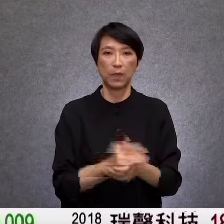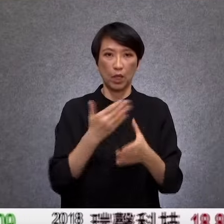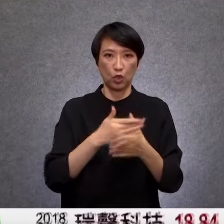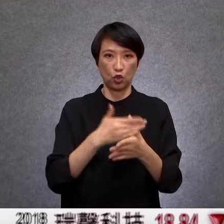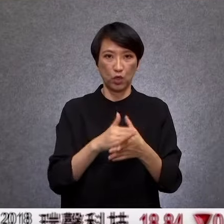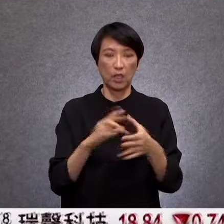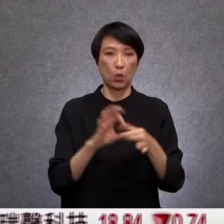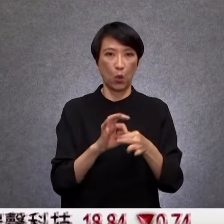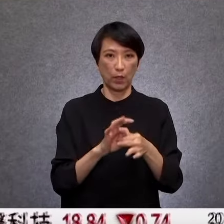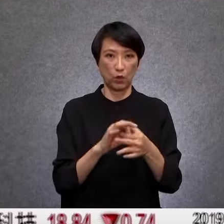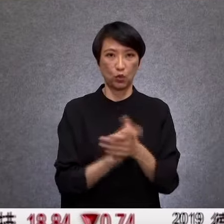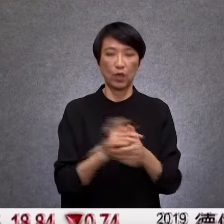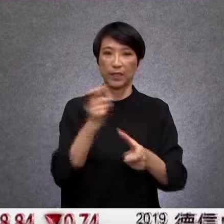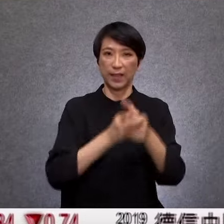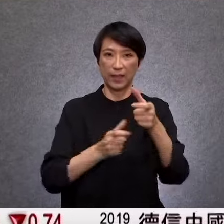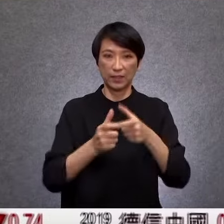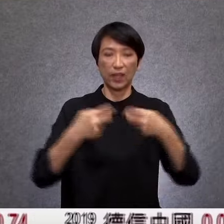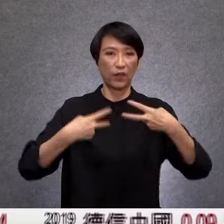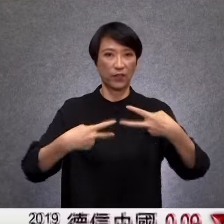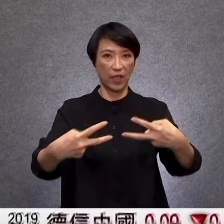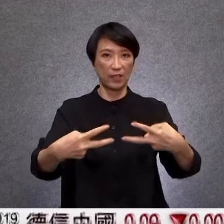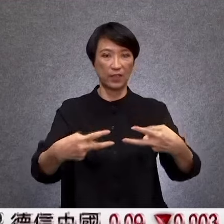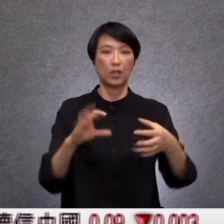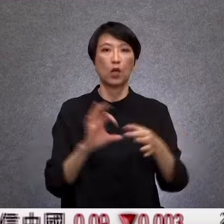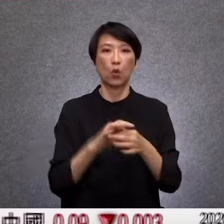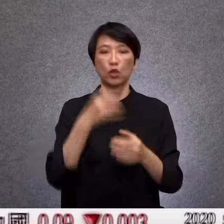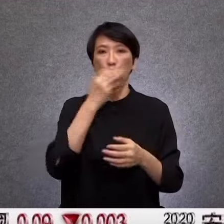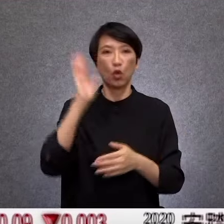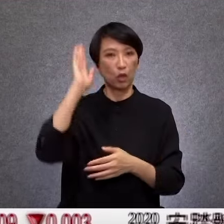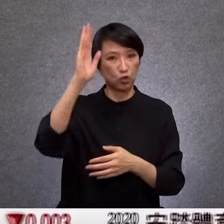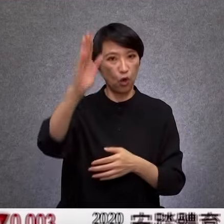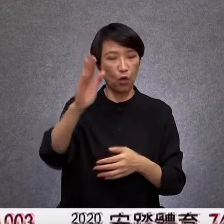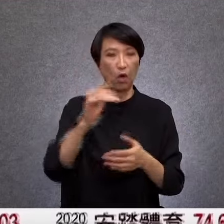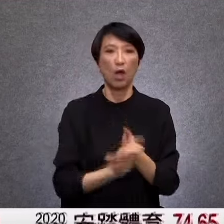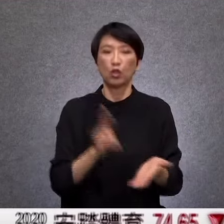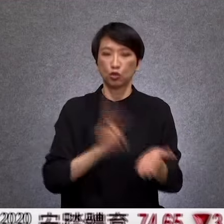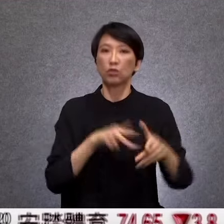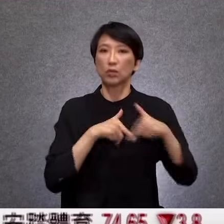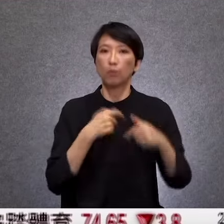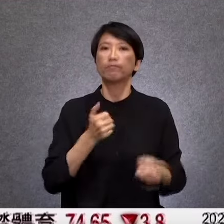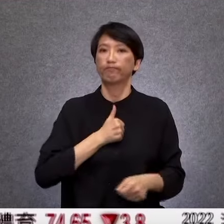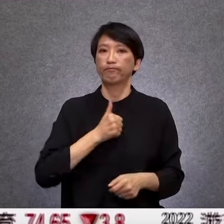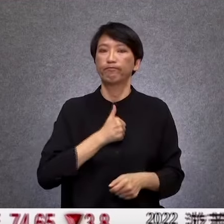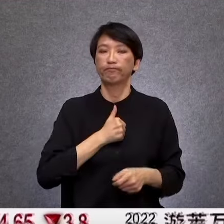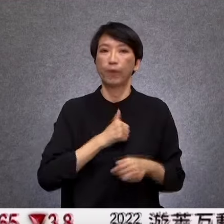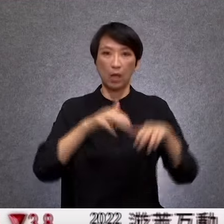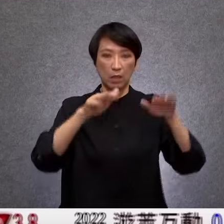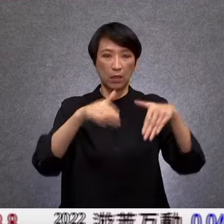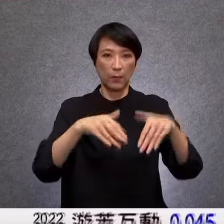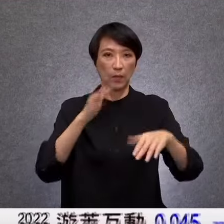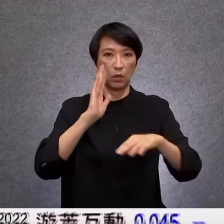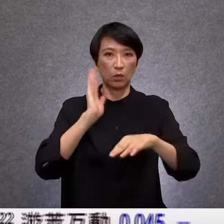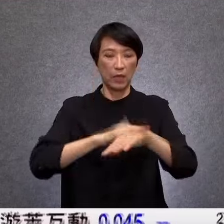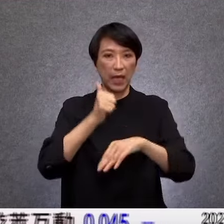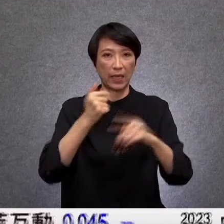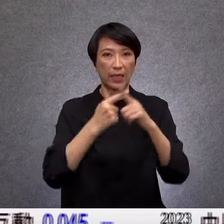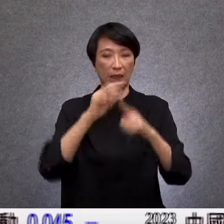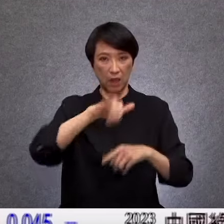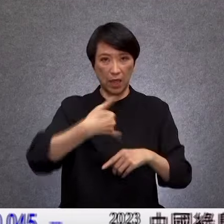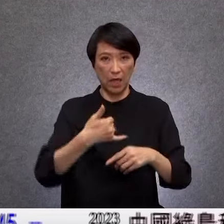13000多個就業崗位。咁因此咧，我哋對於我哋嗰個經濟個發展同埋對於香港嘅前景咧，好有信